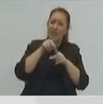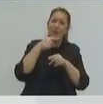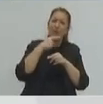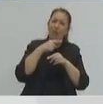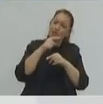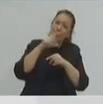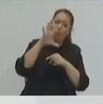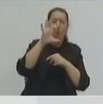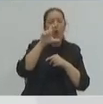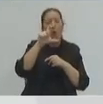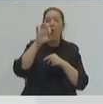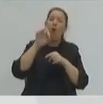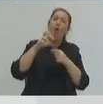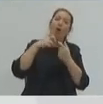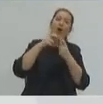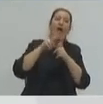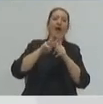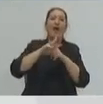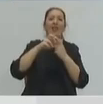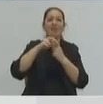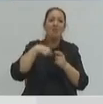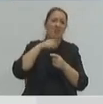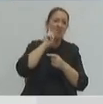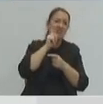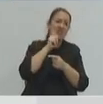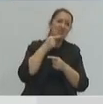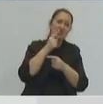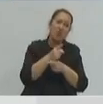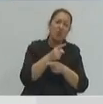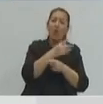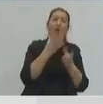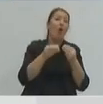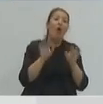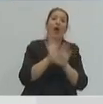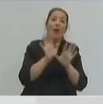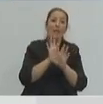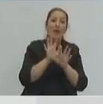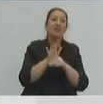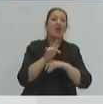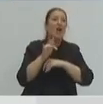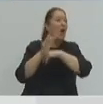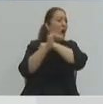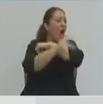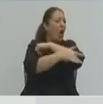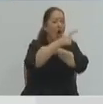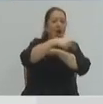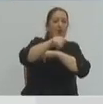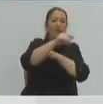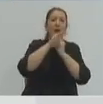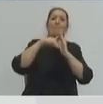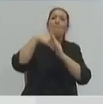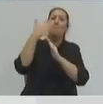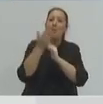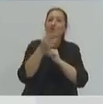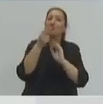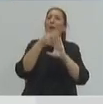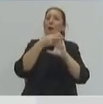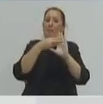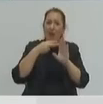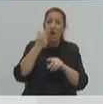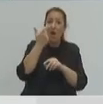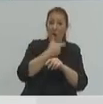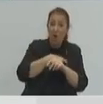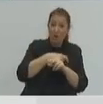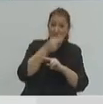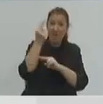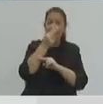cornerlar, o zaman öyle anlaşalım seninle, ben de İngilizce konuşayım, olmamalı. Yani köşelere başka markalar, başka özel şirketler